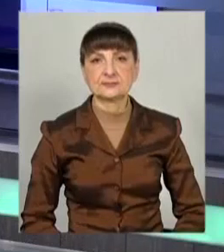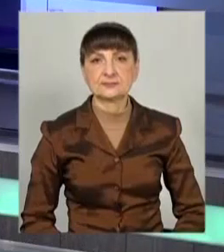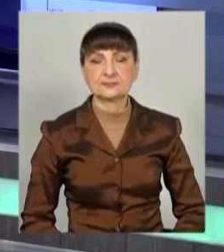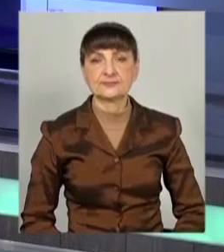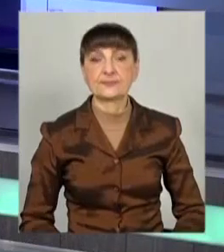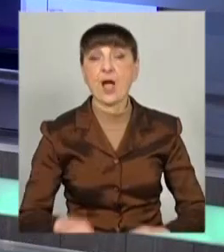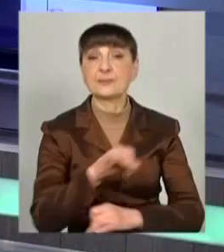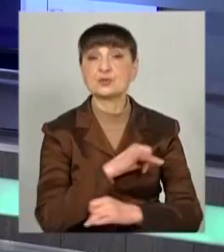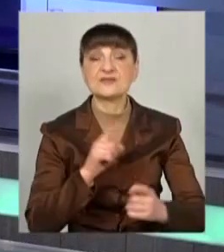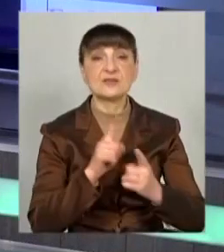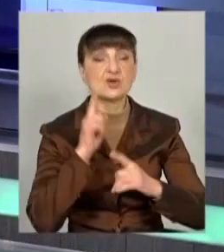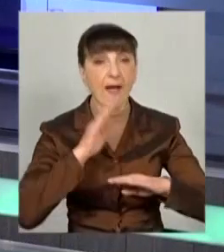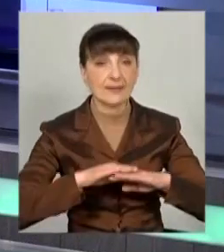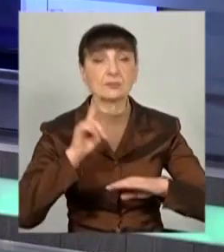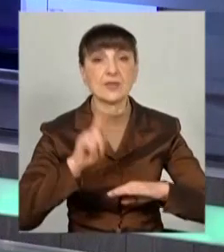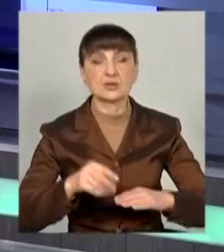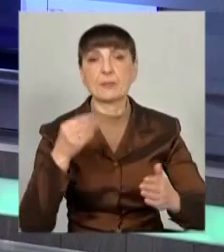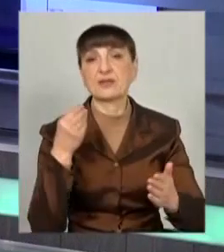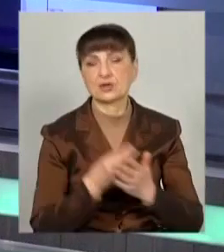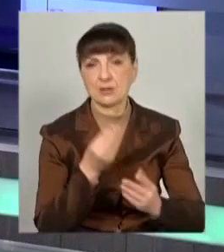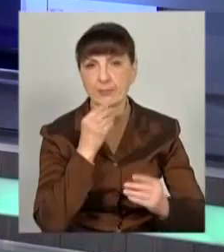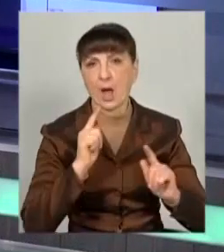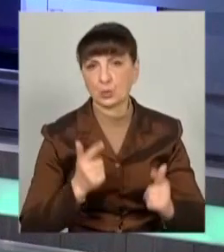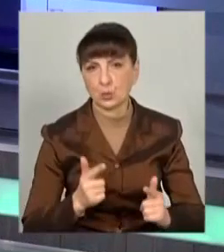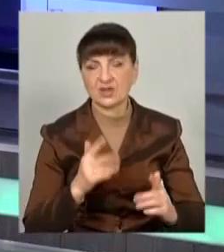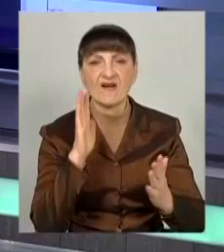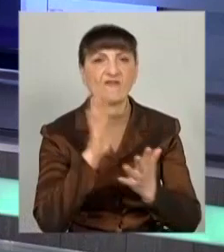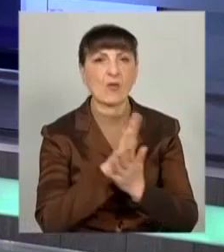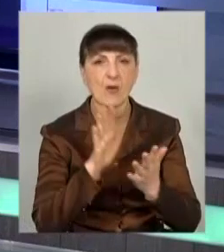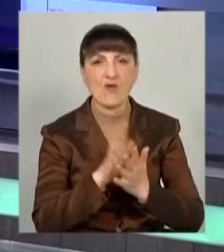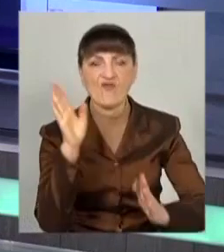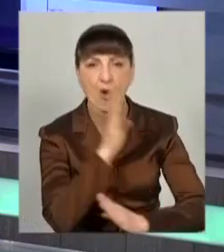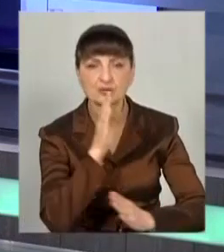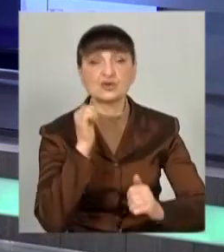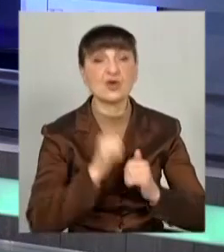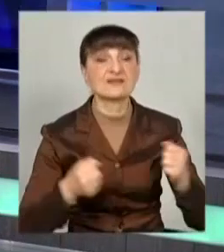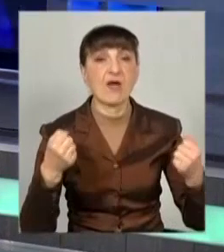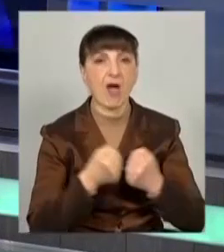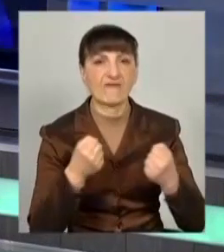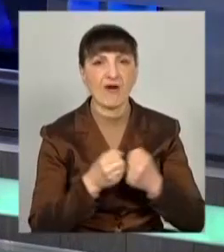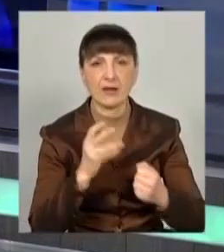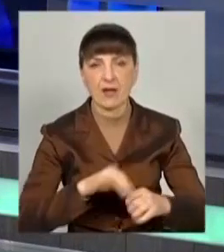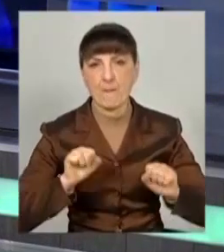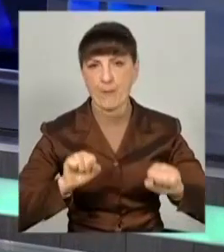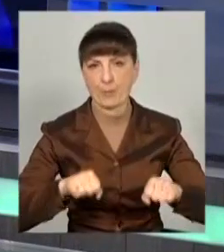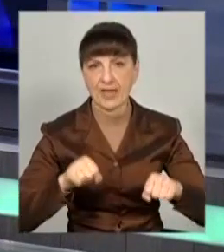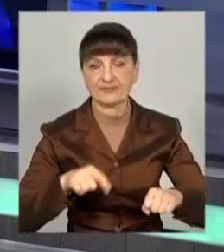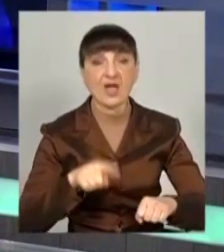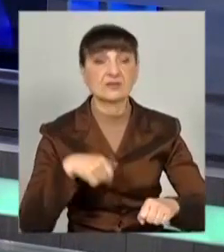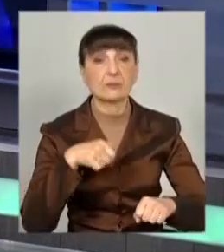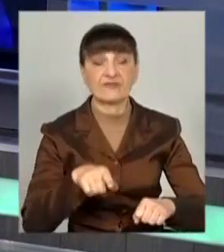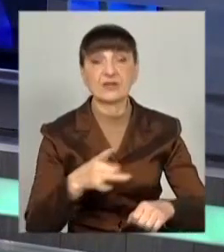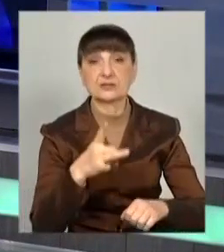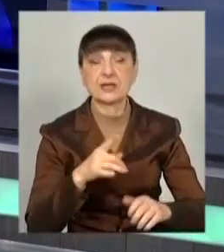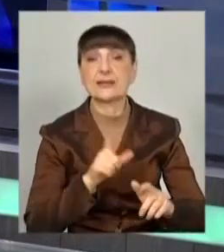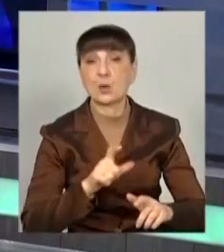обсудили на встрече с акимом также подорожание продуктов загазованность воздуха и частые аварии из-за курьеров на мопедах а в этот раз горожане